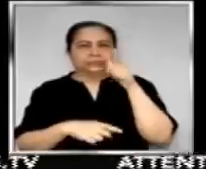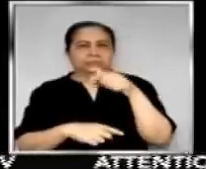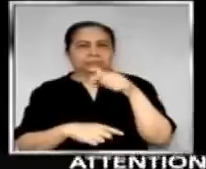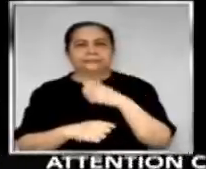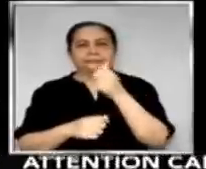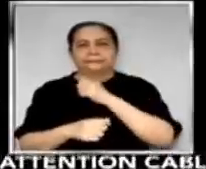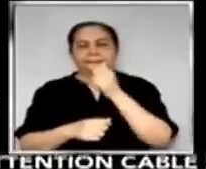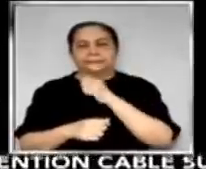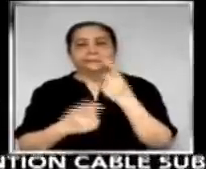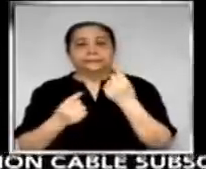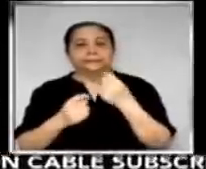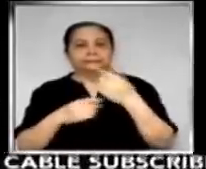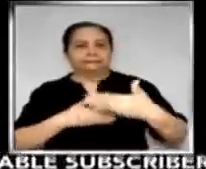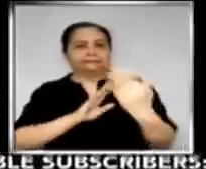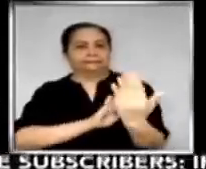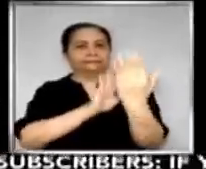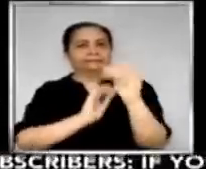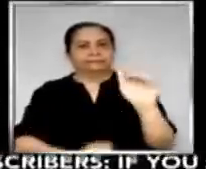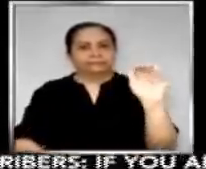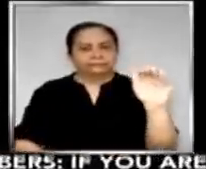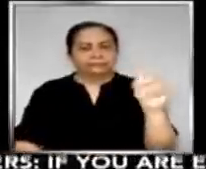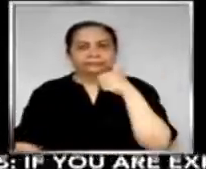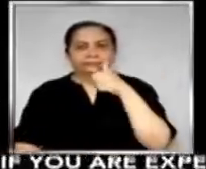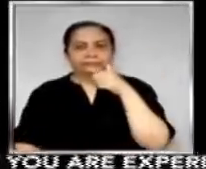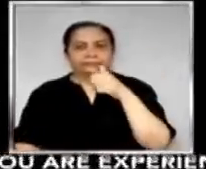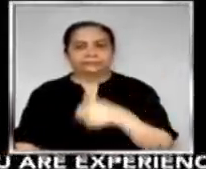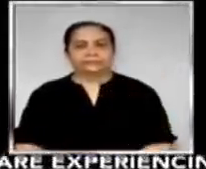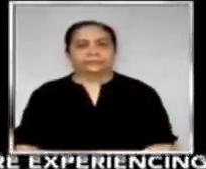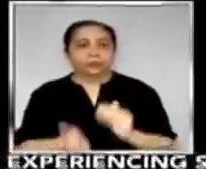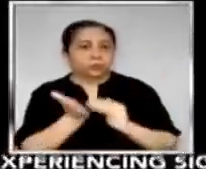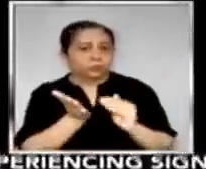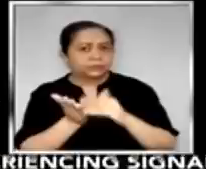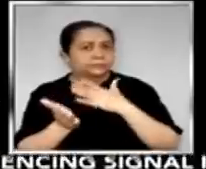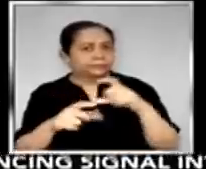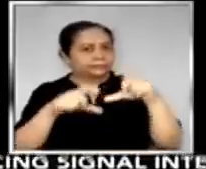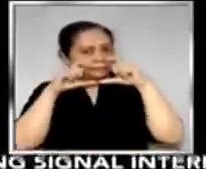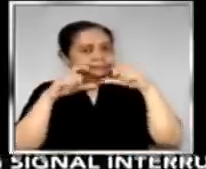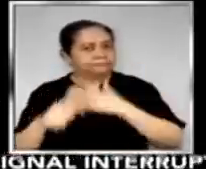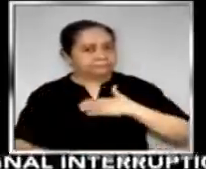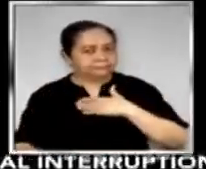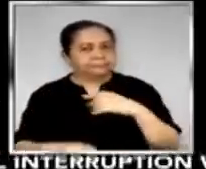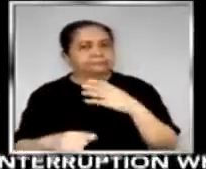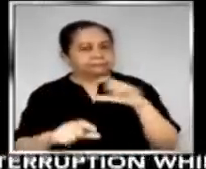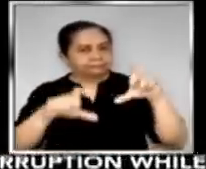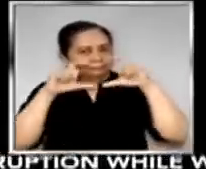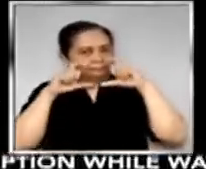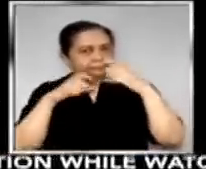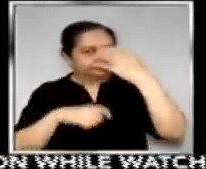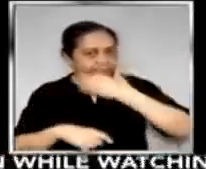katapat niyang pasahero na agad sinita ang babae. Excuse me, can you put back your mask? Can you put back your mask and your face